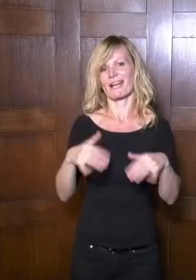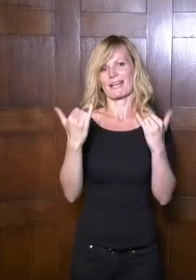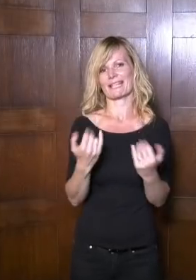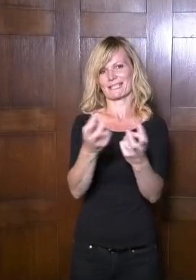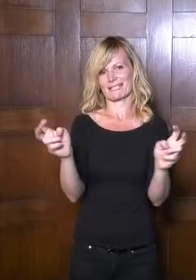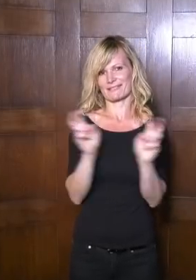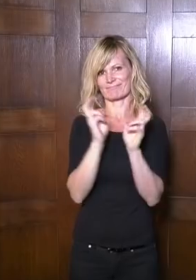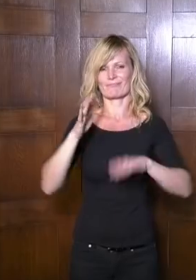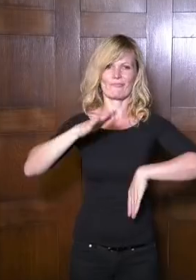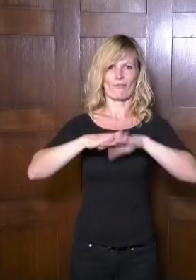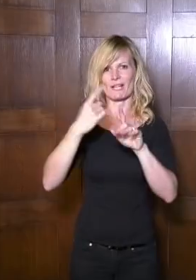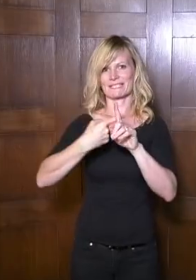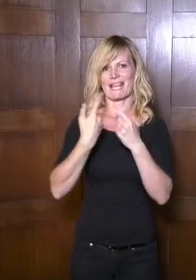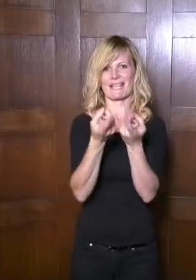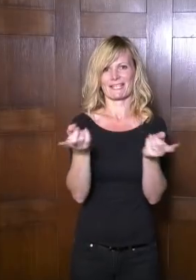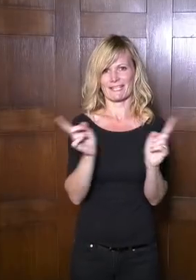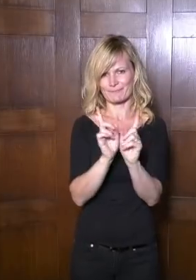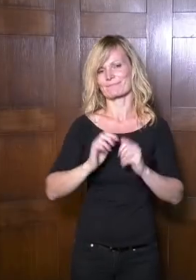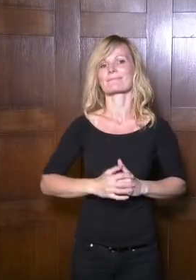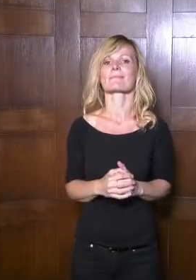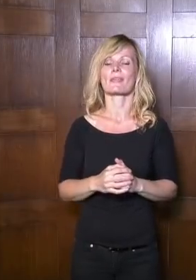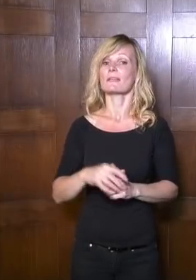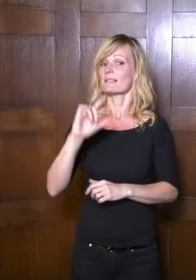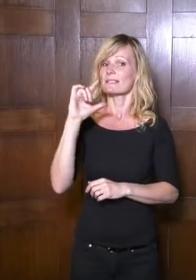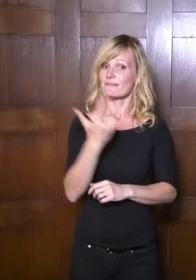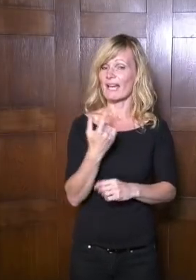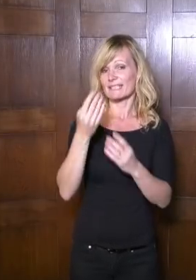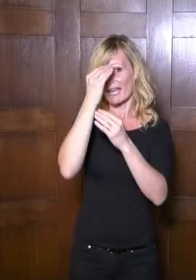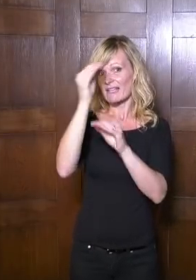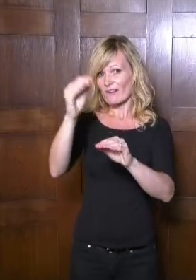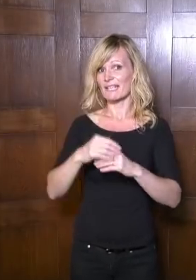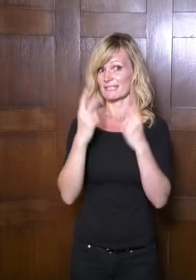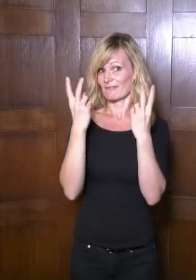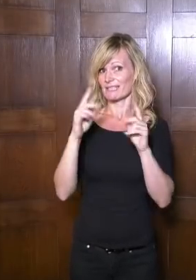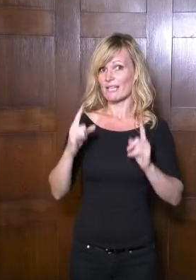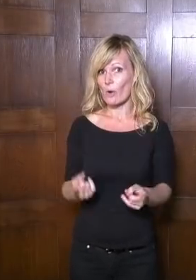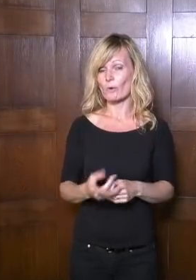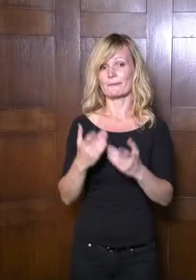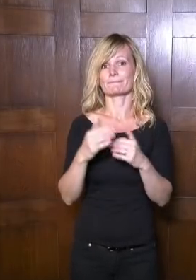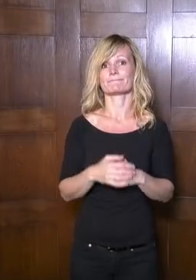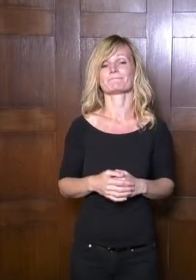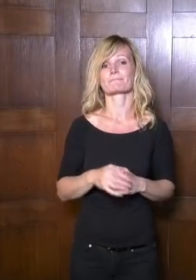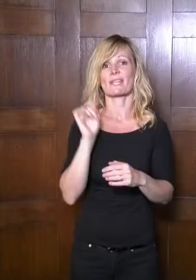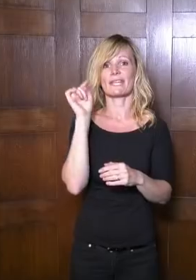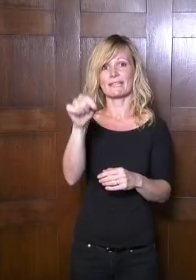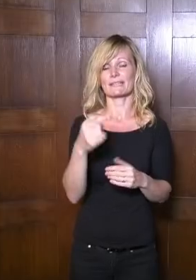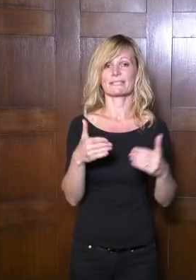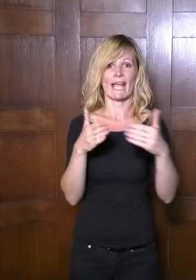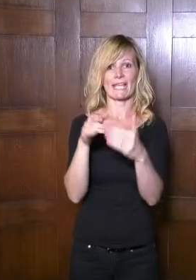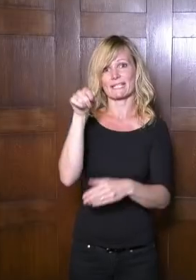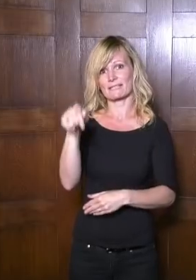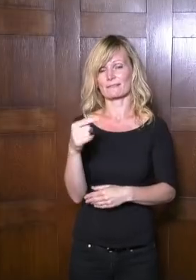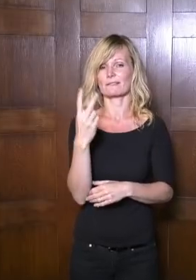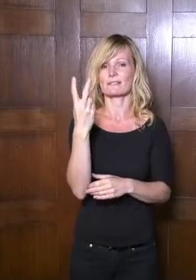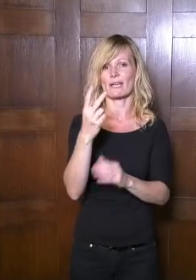Ein zweiter, nicht unwichtiger Hinweis, ganz hinten von mir aus gesehen rechts im Raum sind